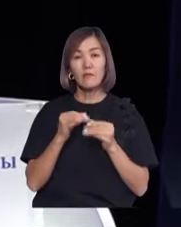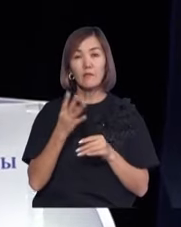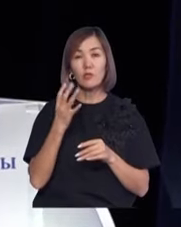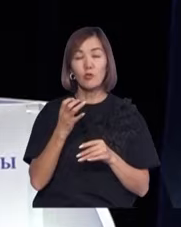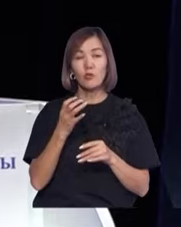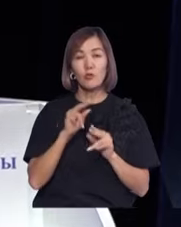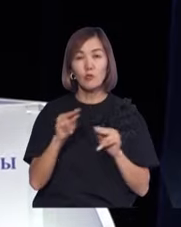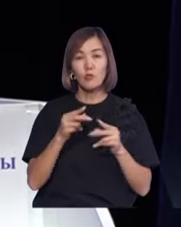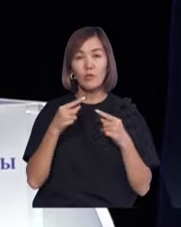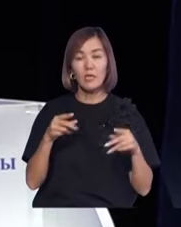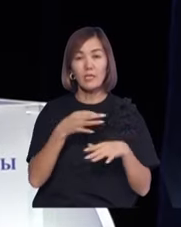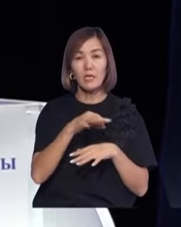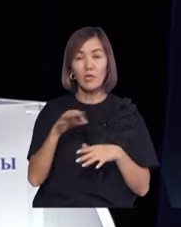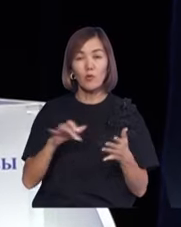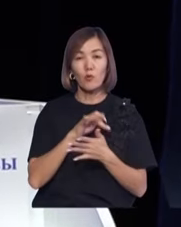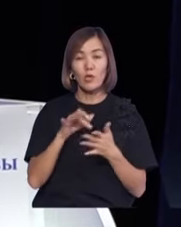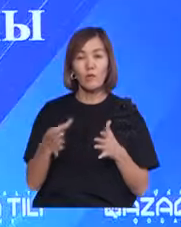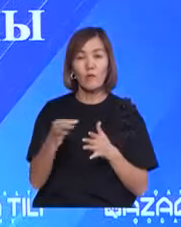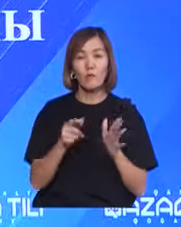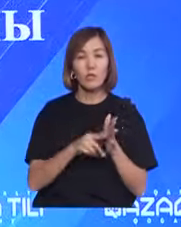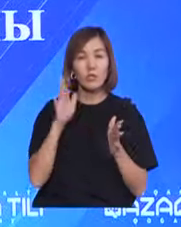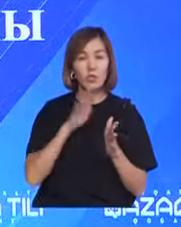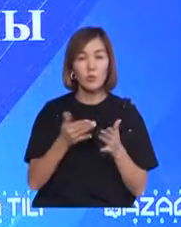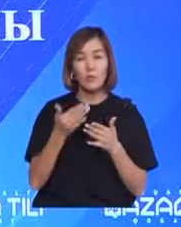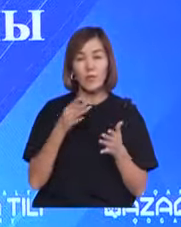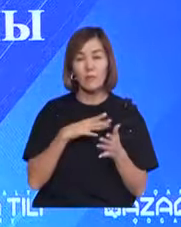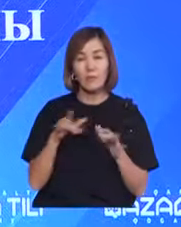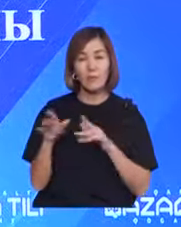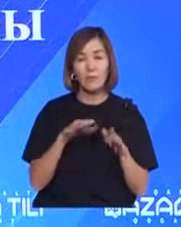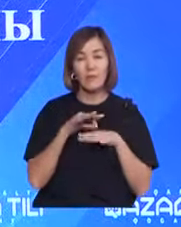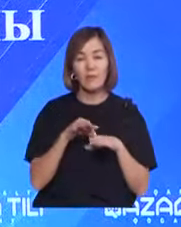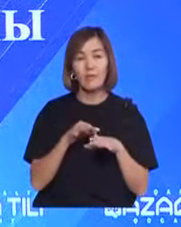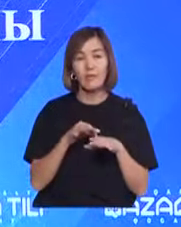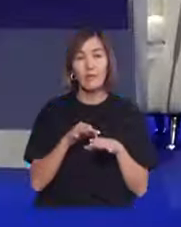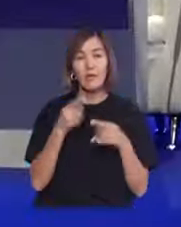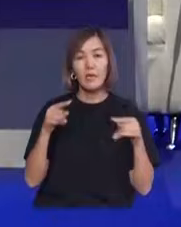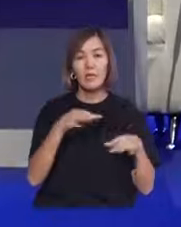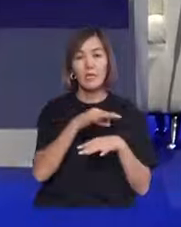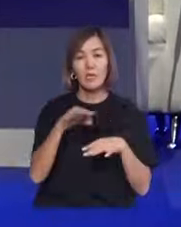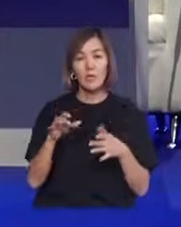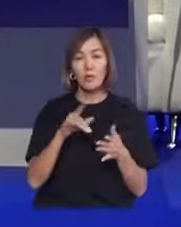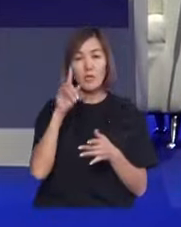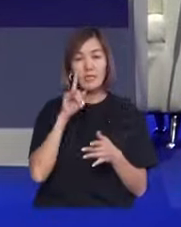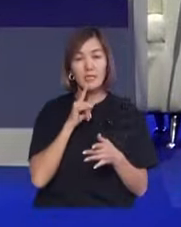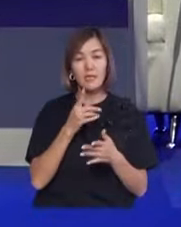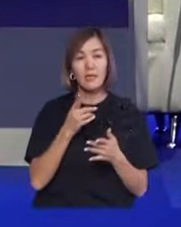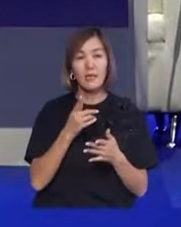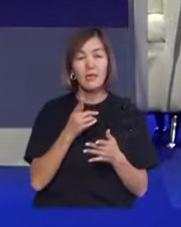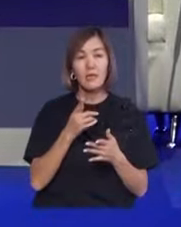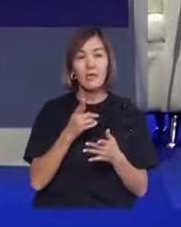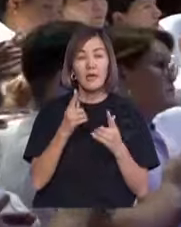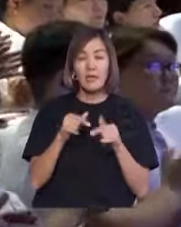400 учителей из районов и городов области Жетысу. Ранее это мероприятие проводилось в разных регионах Казахстана. Как